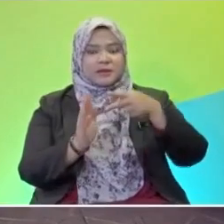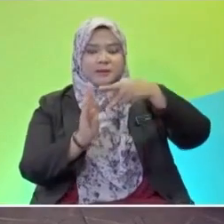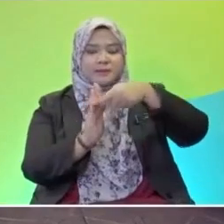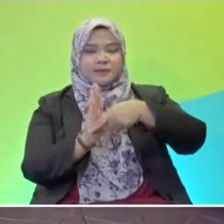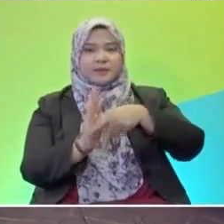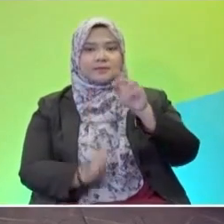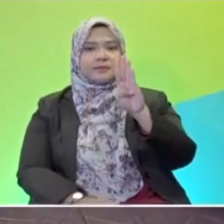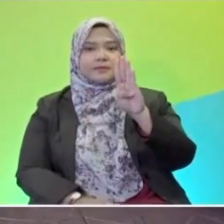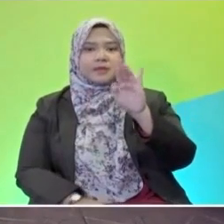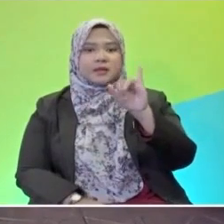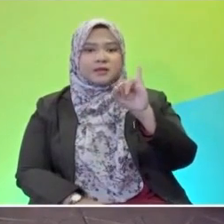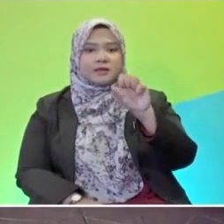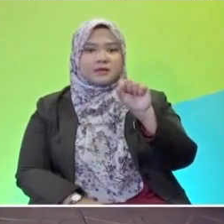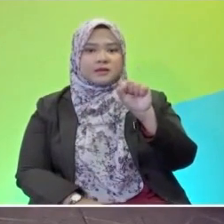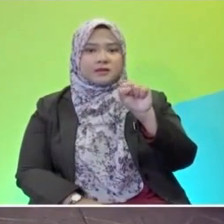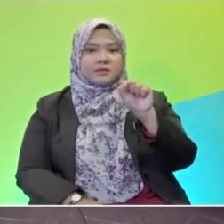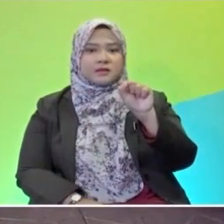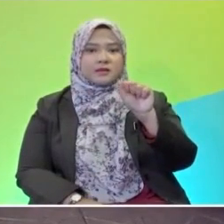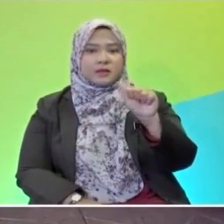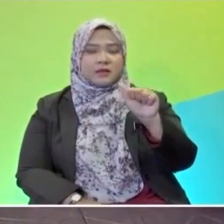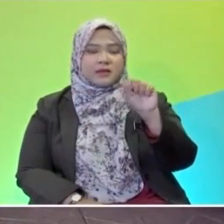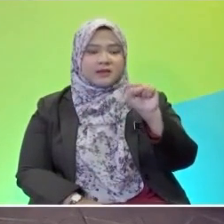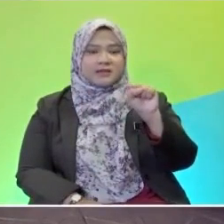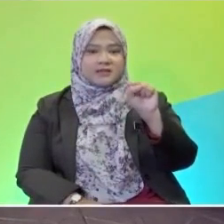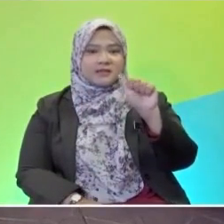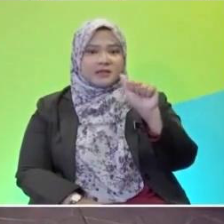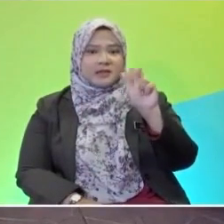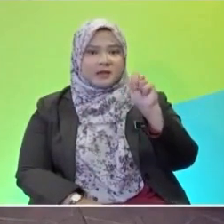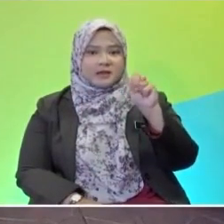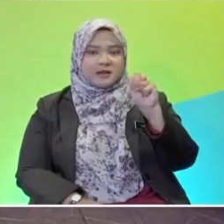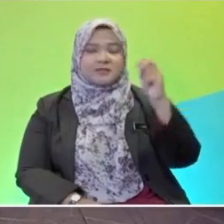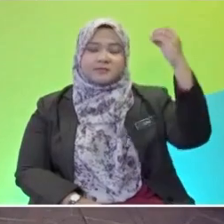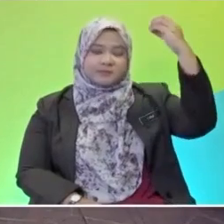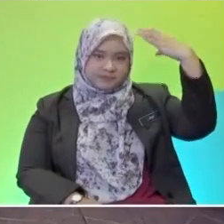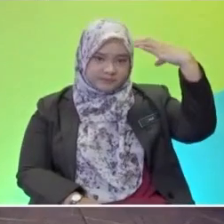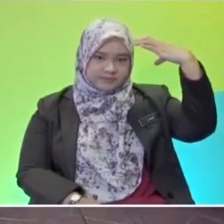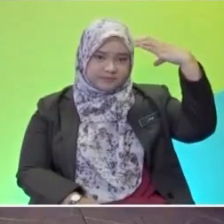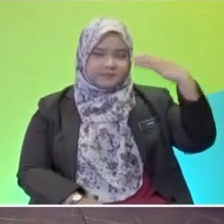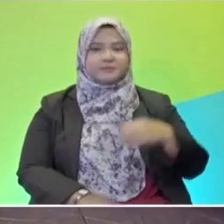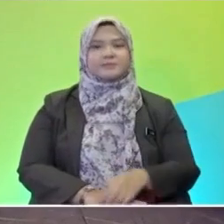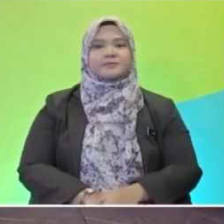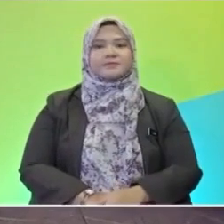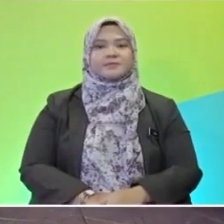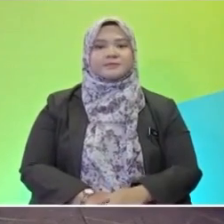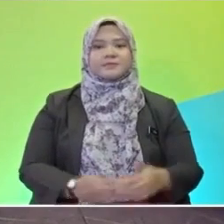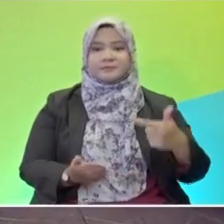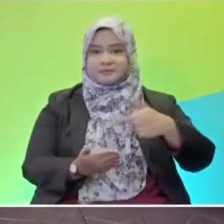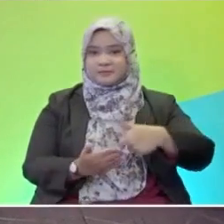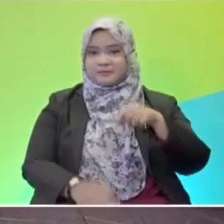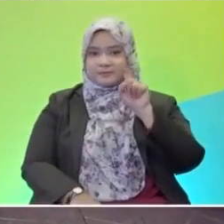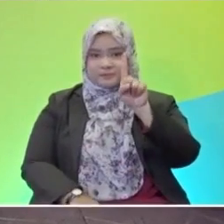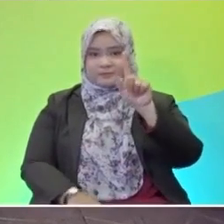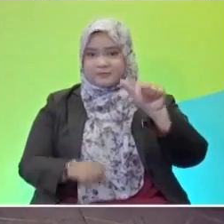berlakunya pembiasan cahaya Oke dan kita ada satu lagi activity